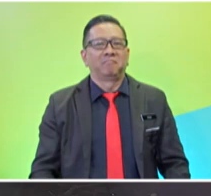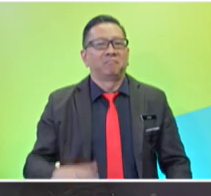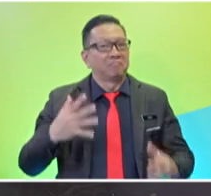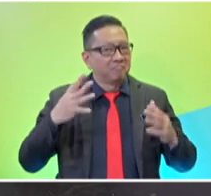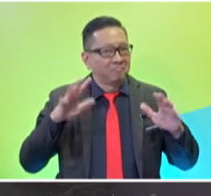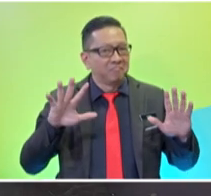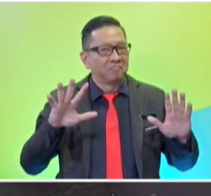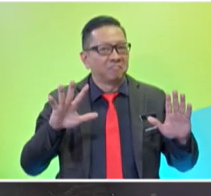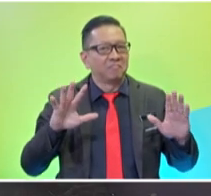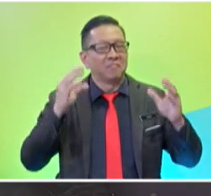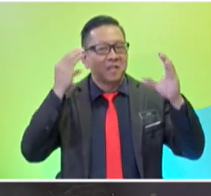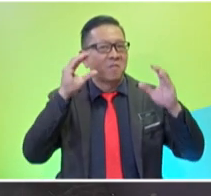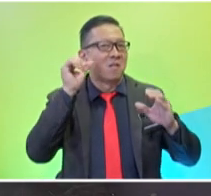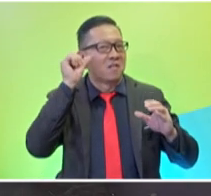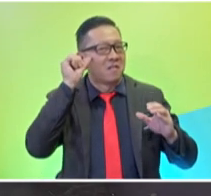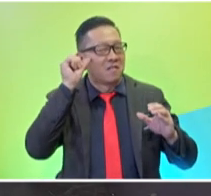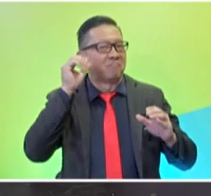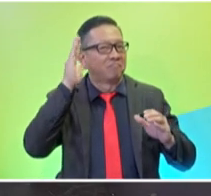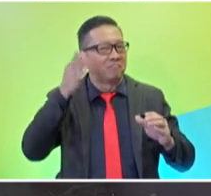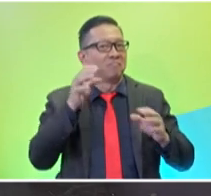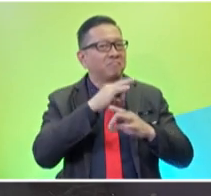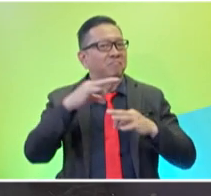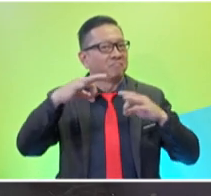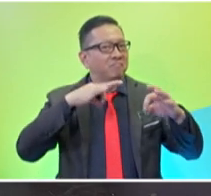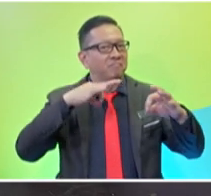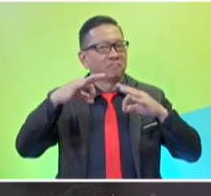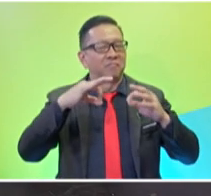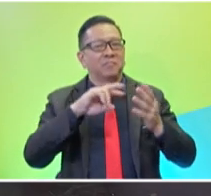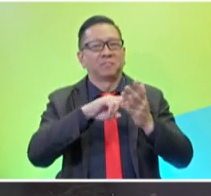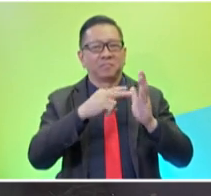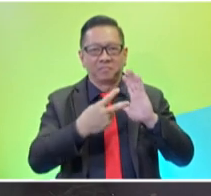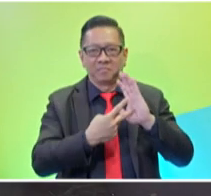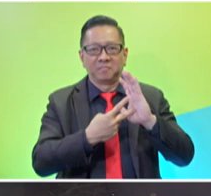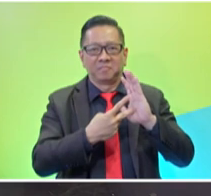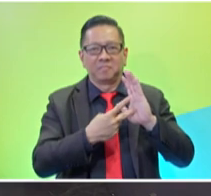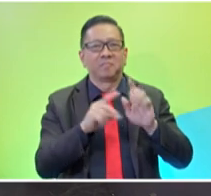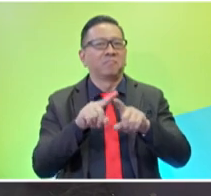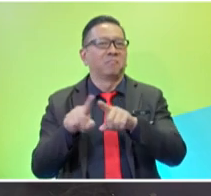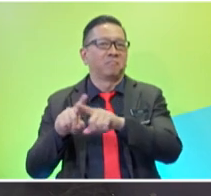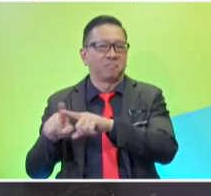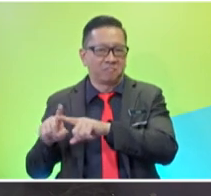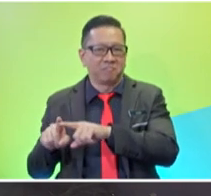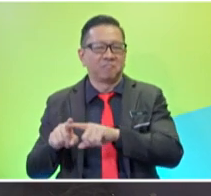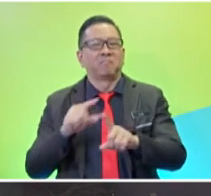akan carinya Bagaimana dan untuk definisinya ada dua definisi yang berbeda